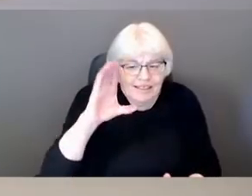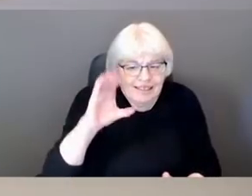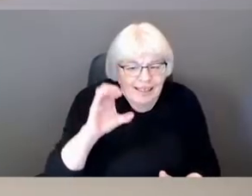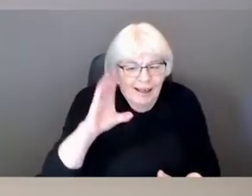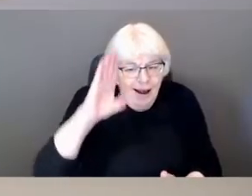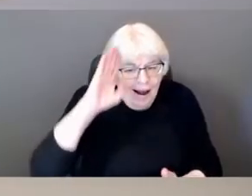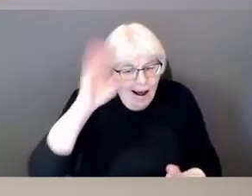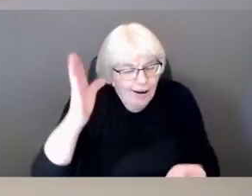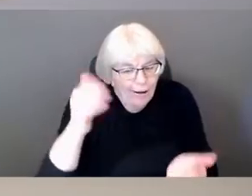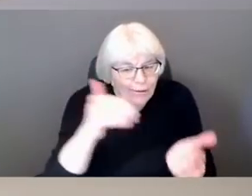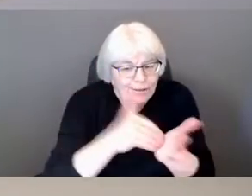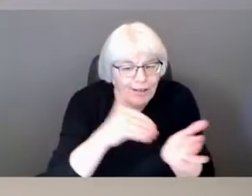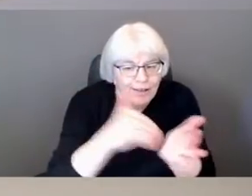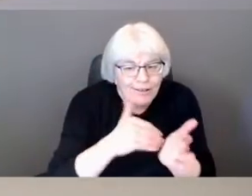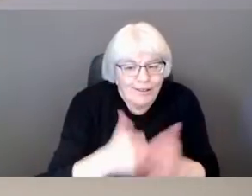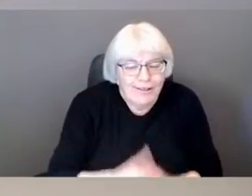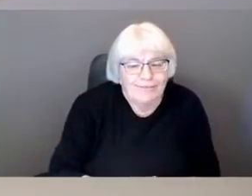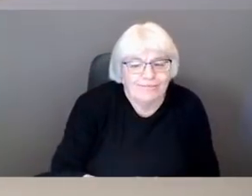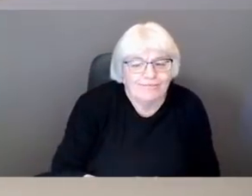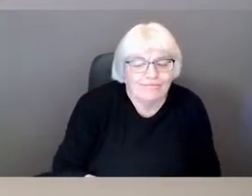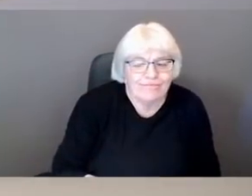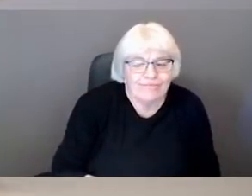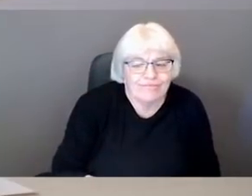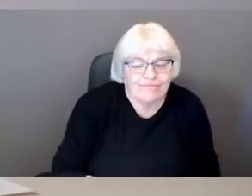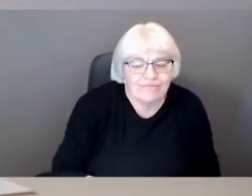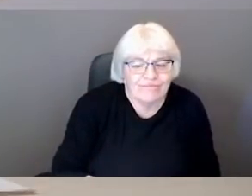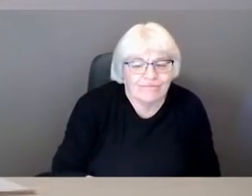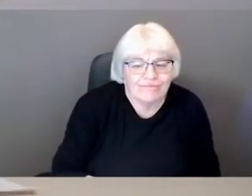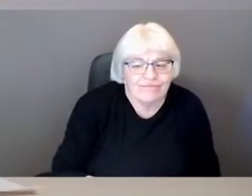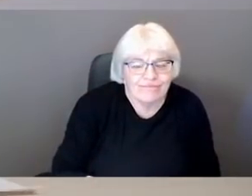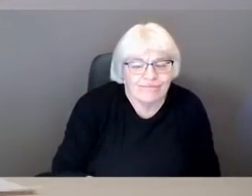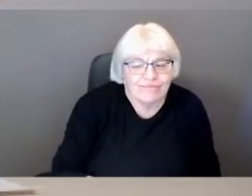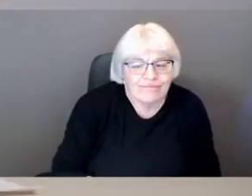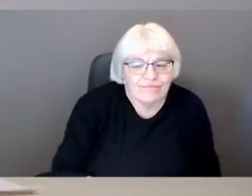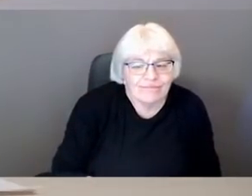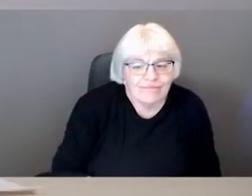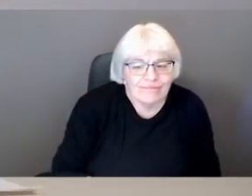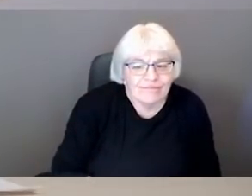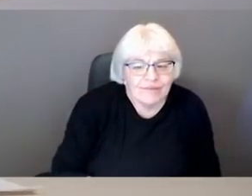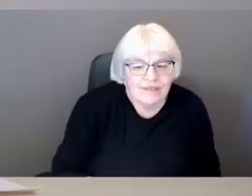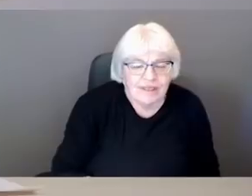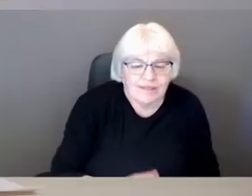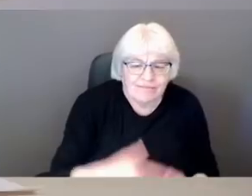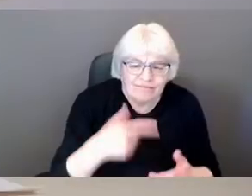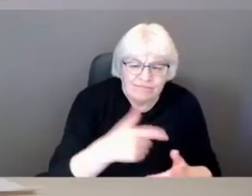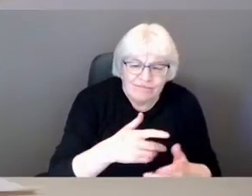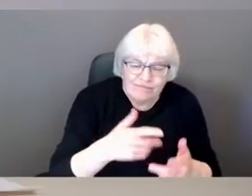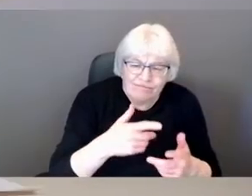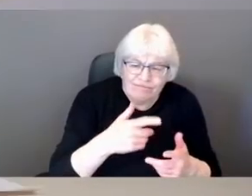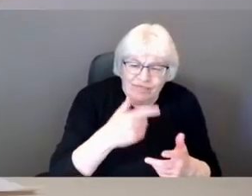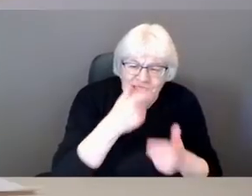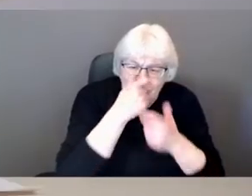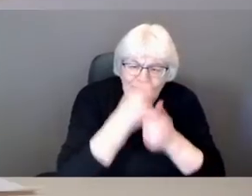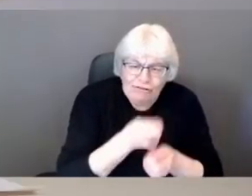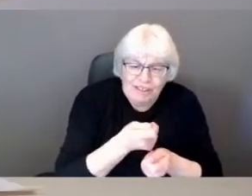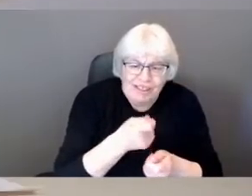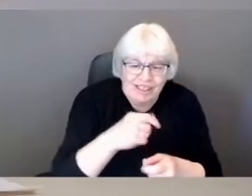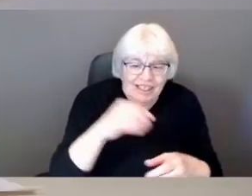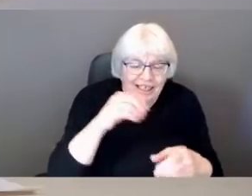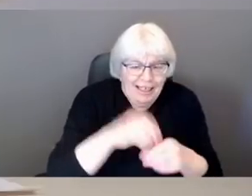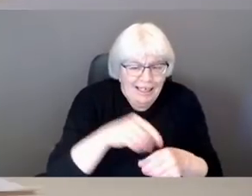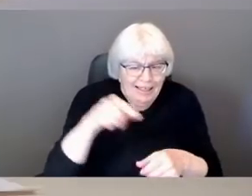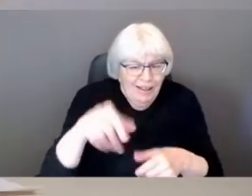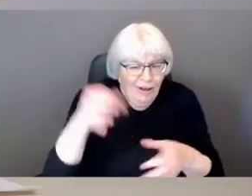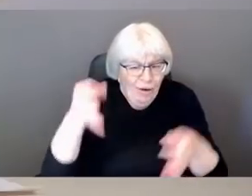interested in the case at the Charlottetown Court buildings. Are you able to share what type of work